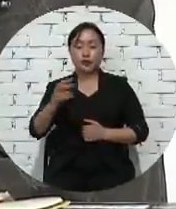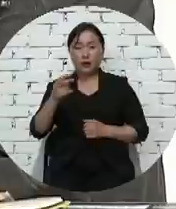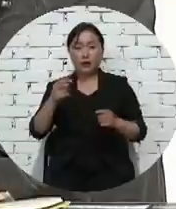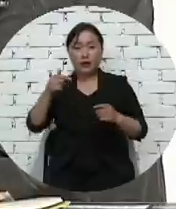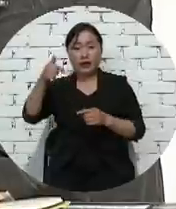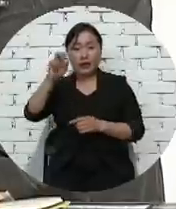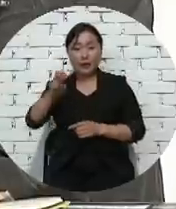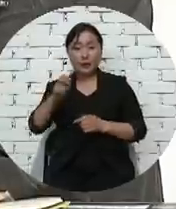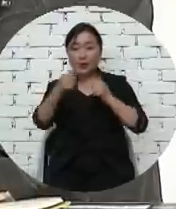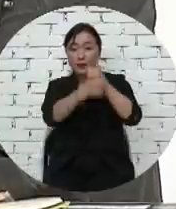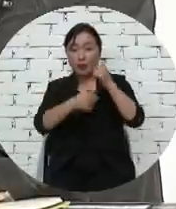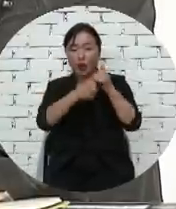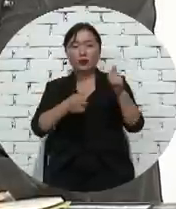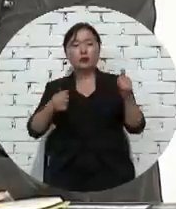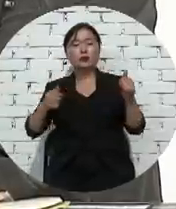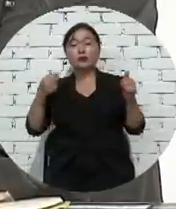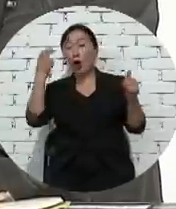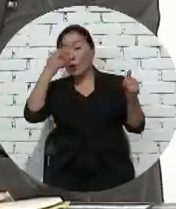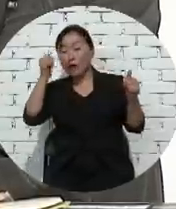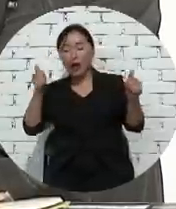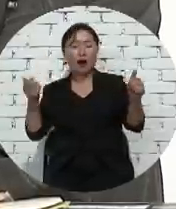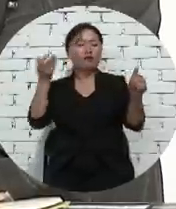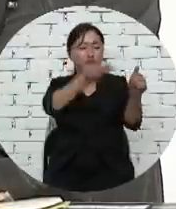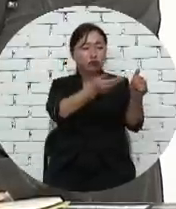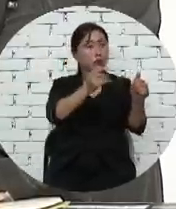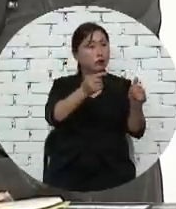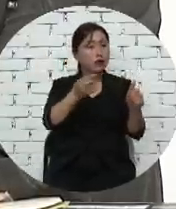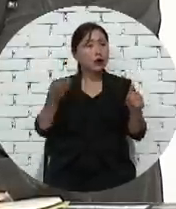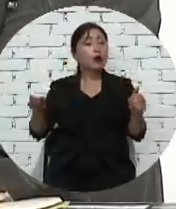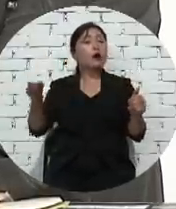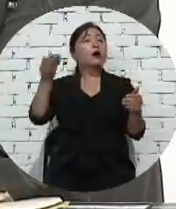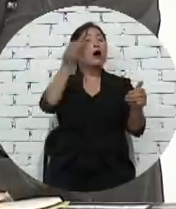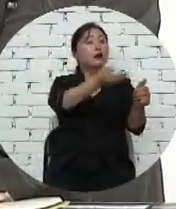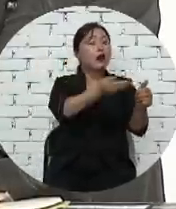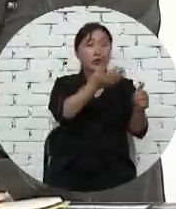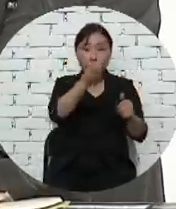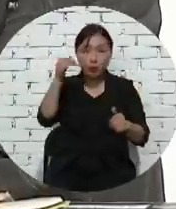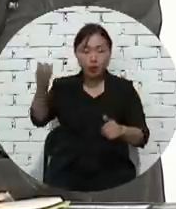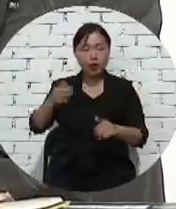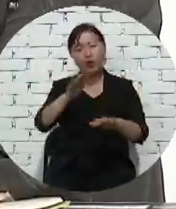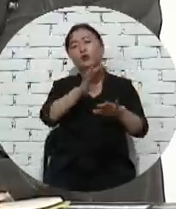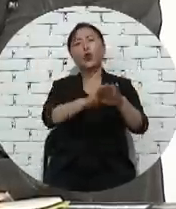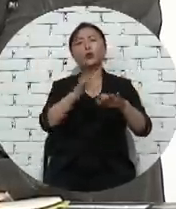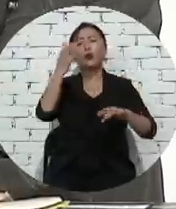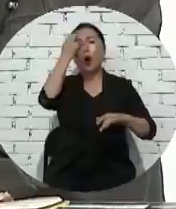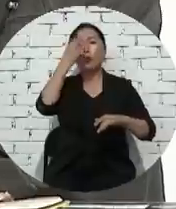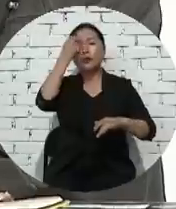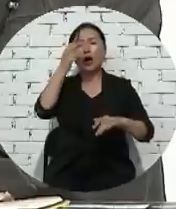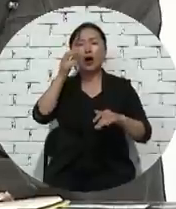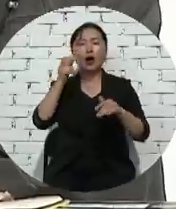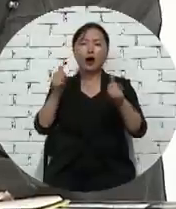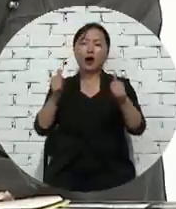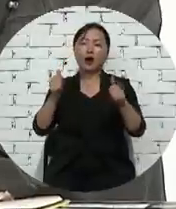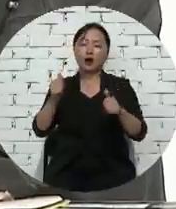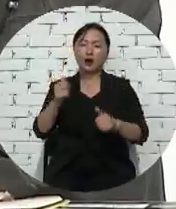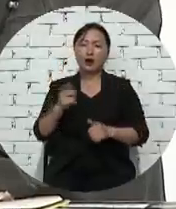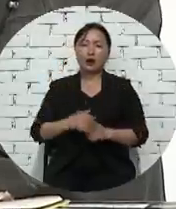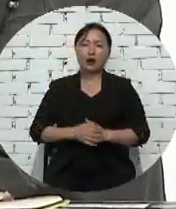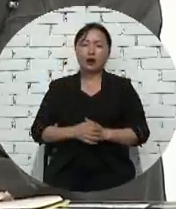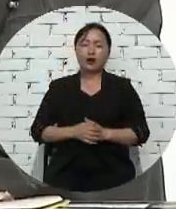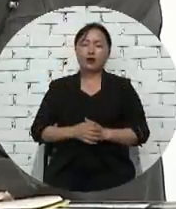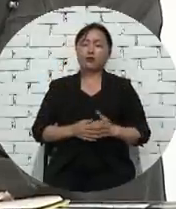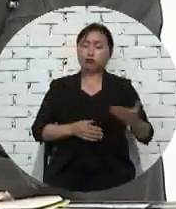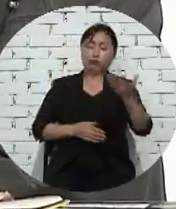김웅 의원한테 간 것 뭔가가 갔다라는 사실은 지금 인정을 하시는 겁니까? 아닙니다. 그건 손 검사도 자기가 보낸 사실이